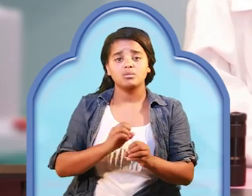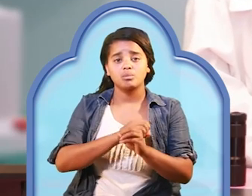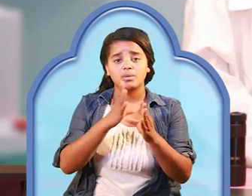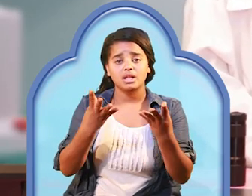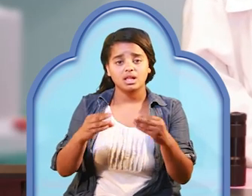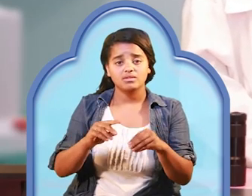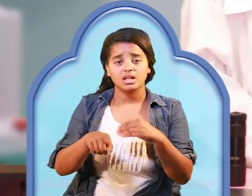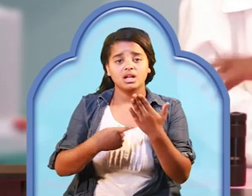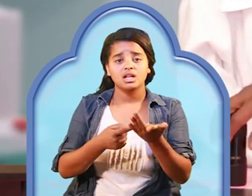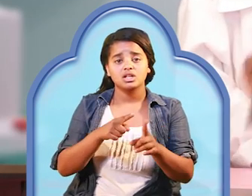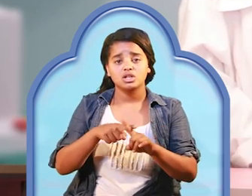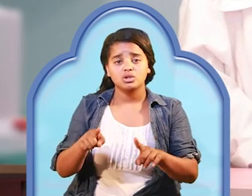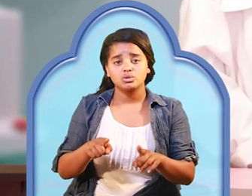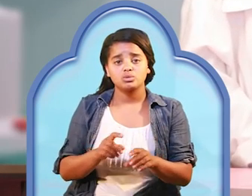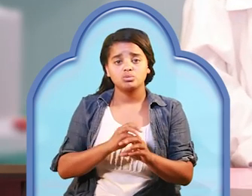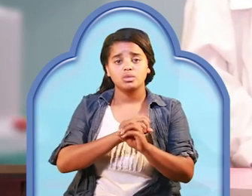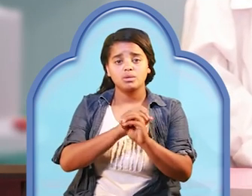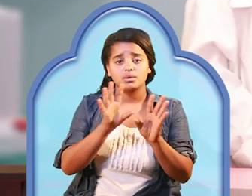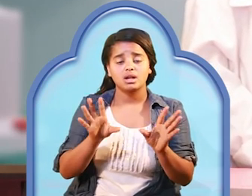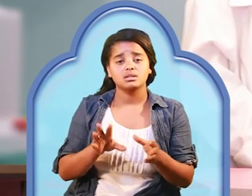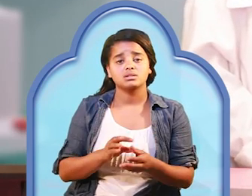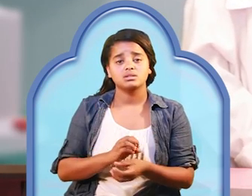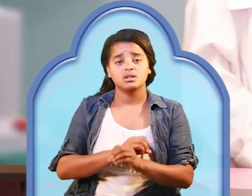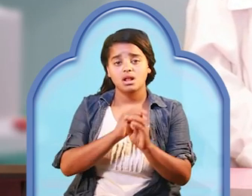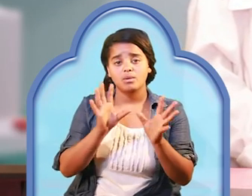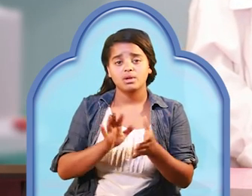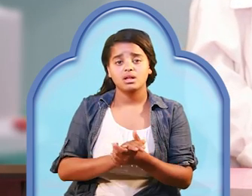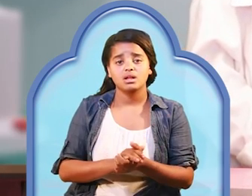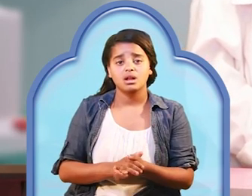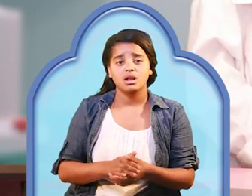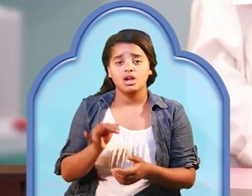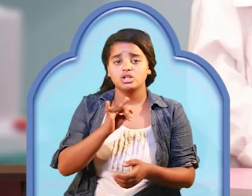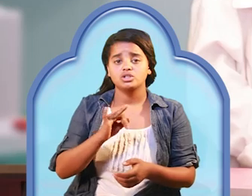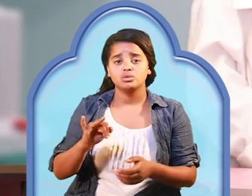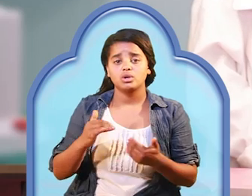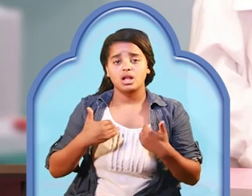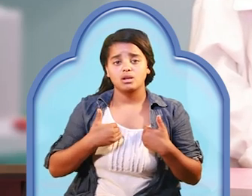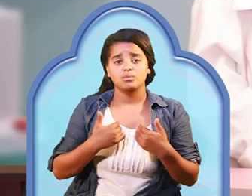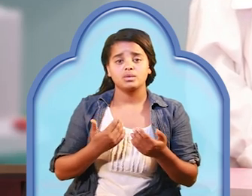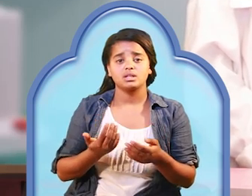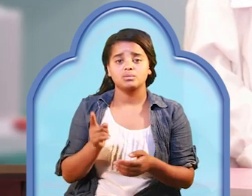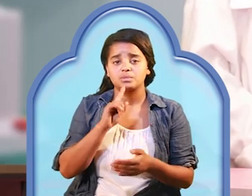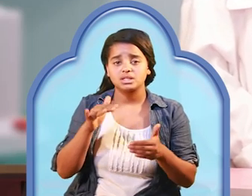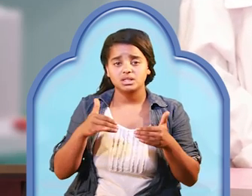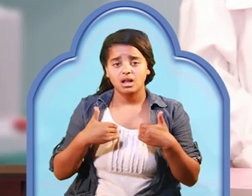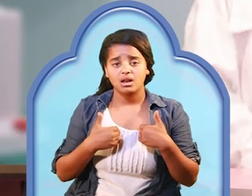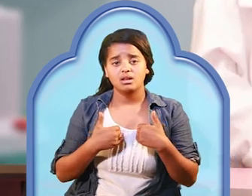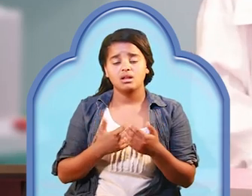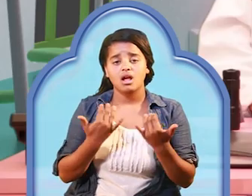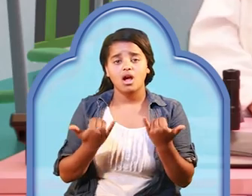ግን መብራት አጥፍተን ይሄንን ሊዮ መብራት ስናበራ ጄሉ ያለበት ነገር